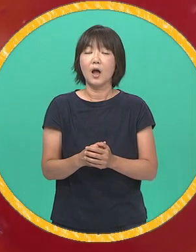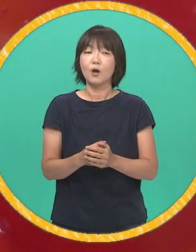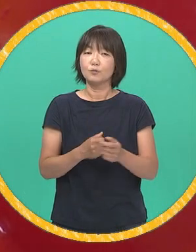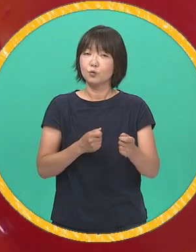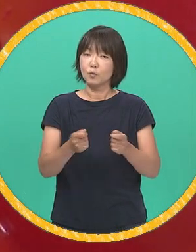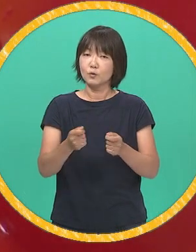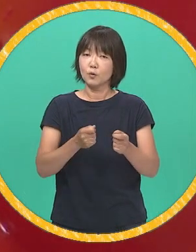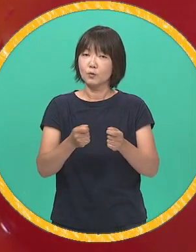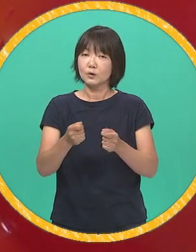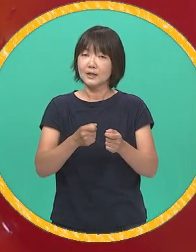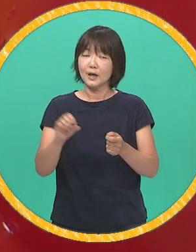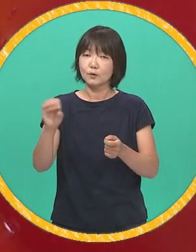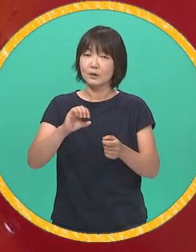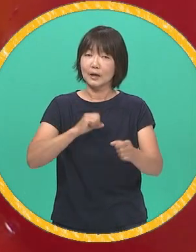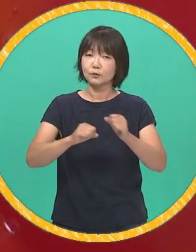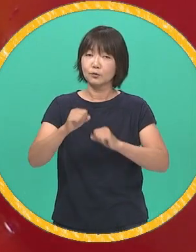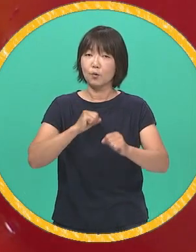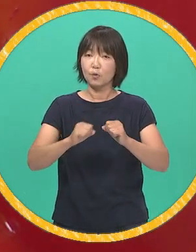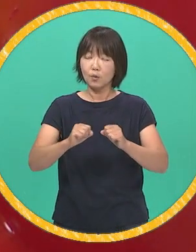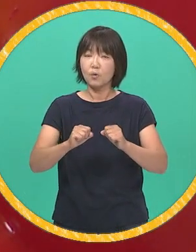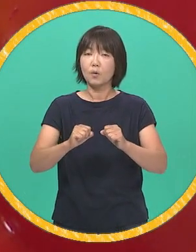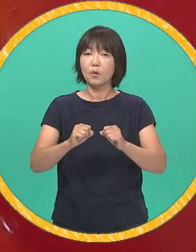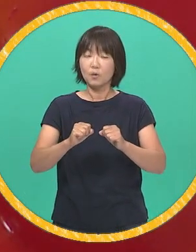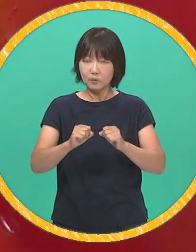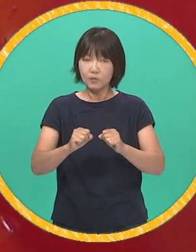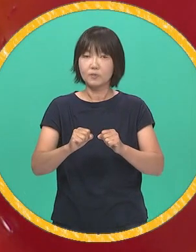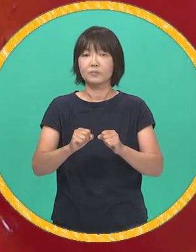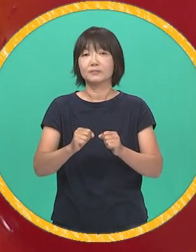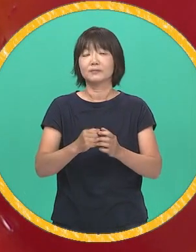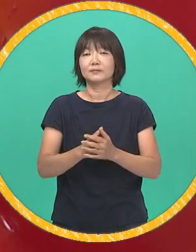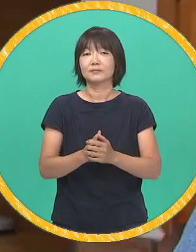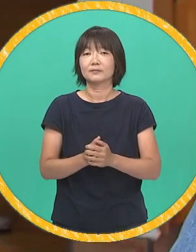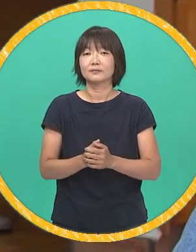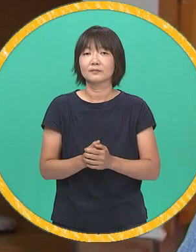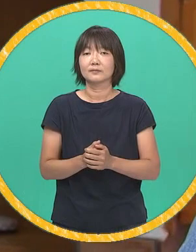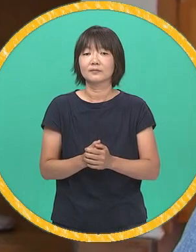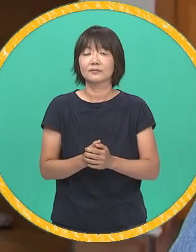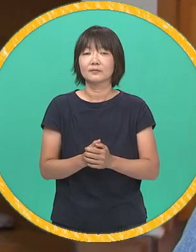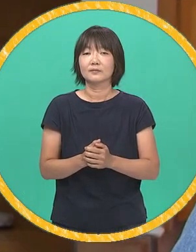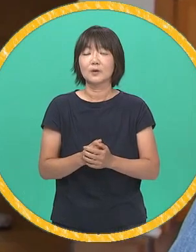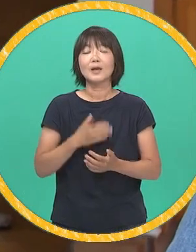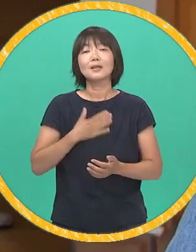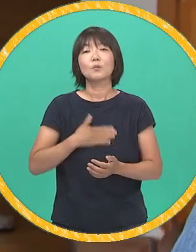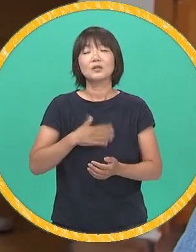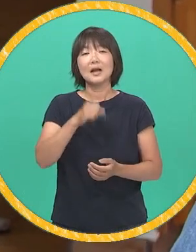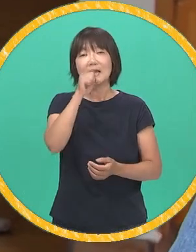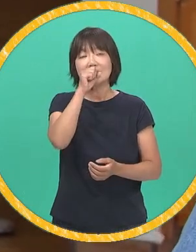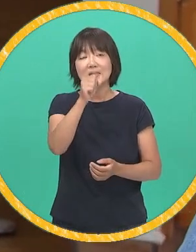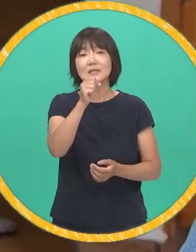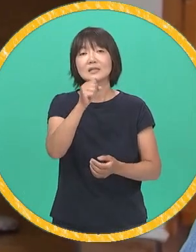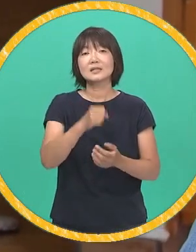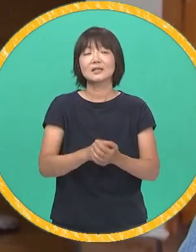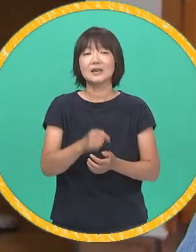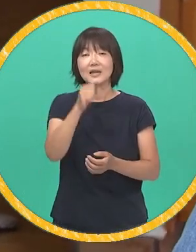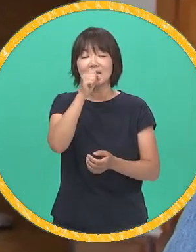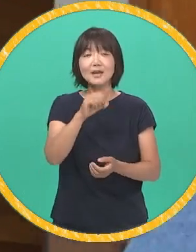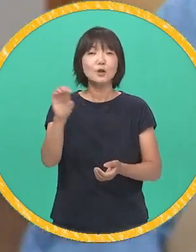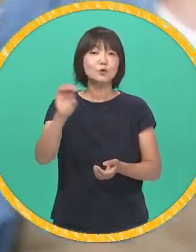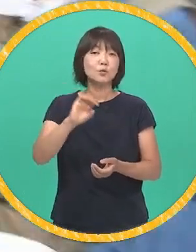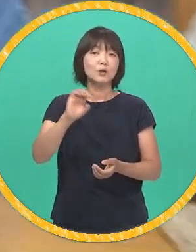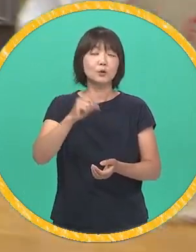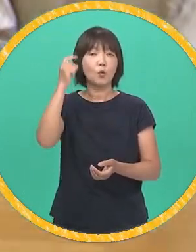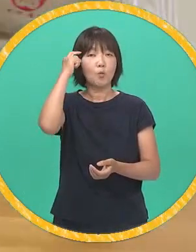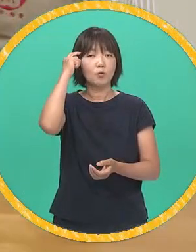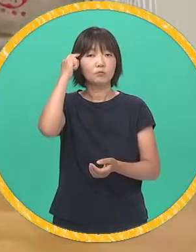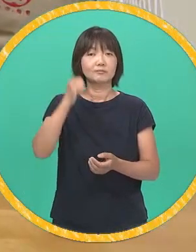調味料として活用するということもこの梅ジュースのみと同じなんですけどもすごく気持ちがいいしとってもみーちゃん色ですね